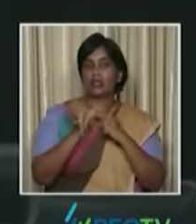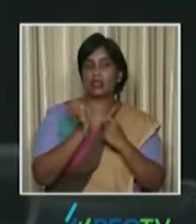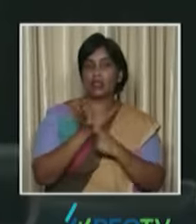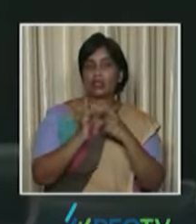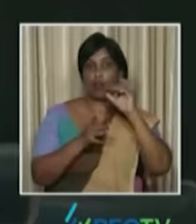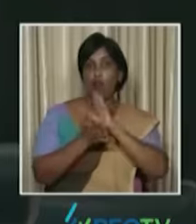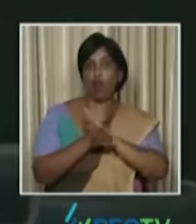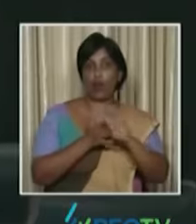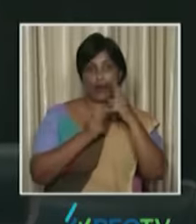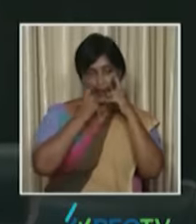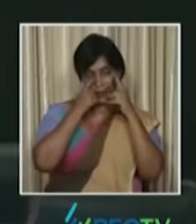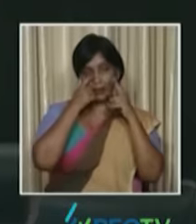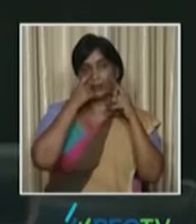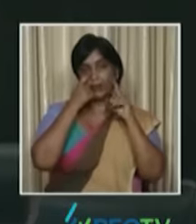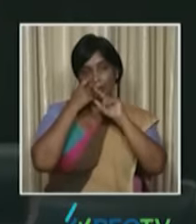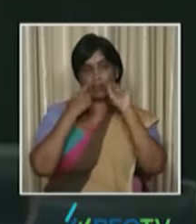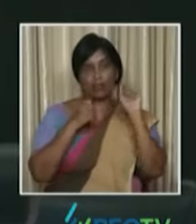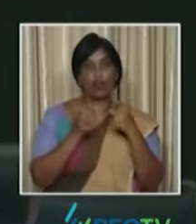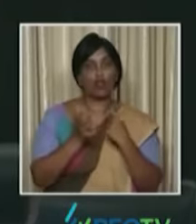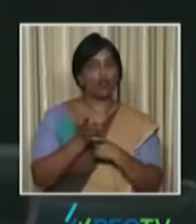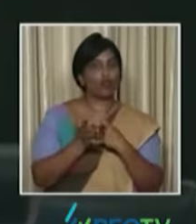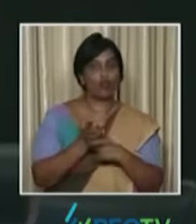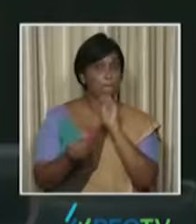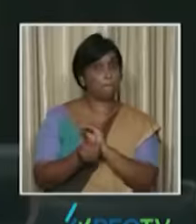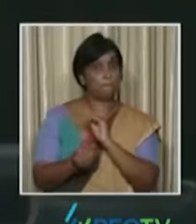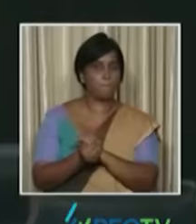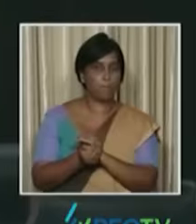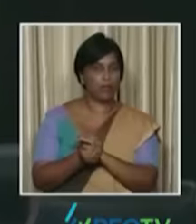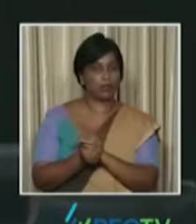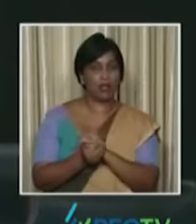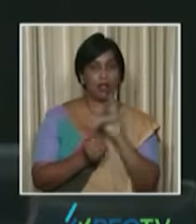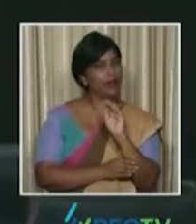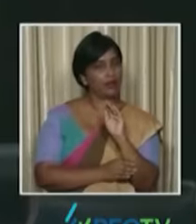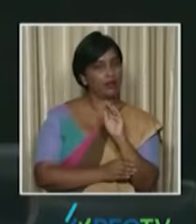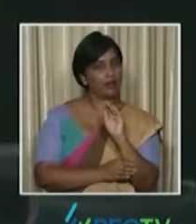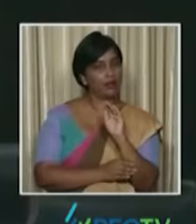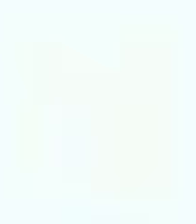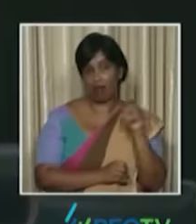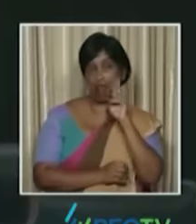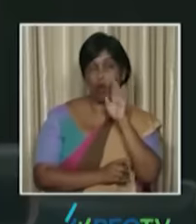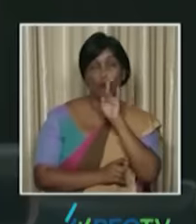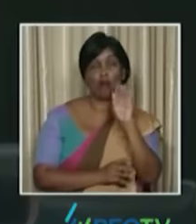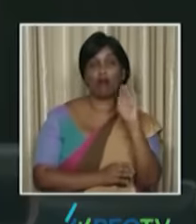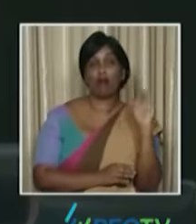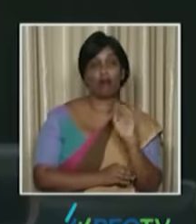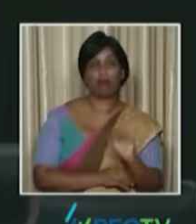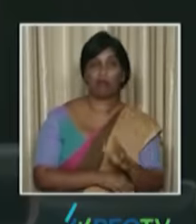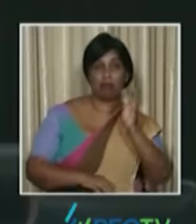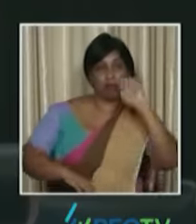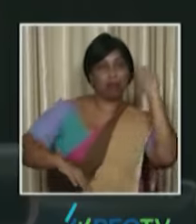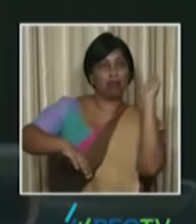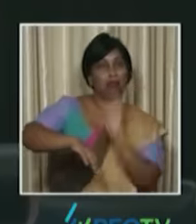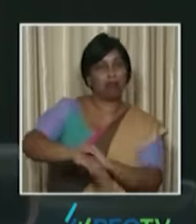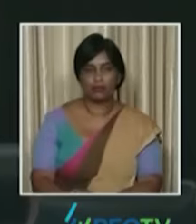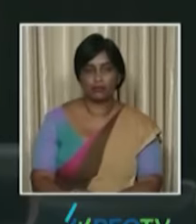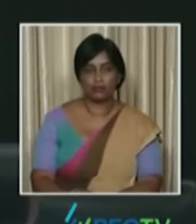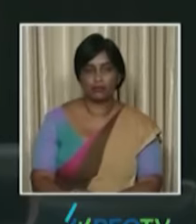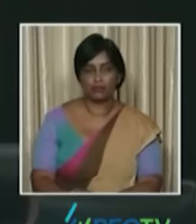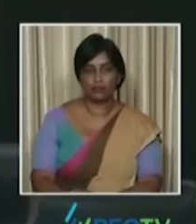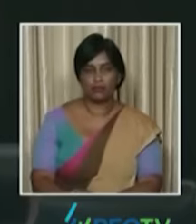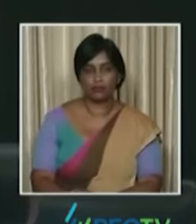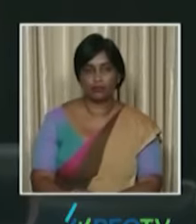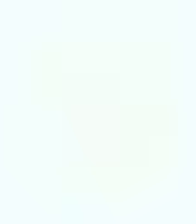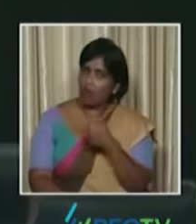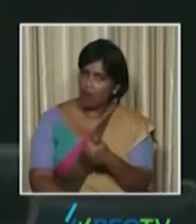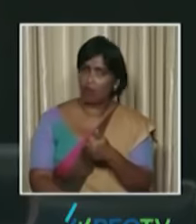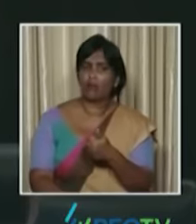සිනමන් ග්‍රෑන්ඩ් එකේ එතුමා කියලා තියෙනවා රොෂාන් අයියාට පරිස්සම් වෙන්න රනිල් කියන්නේ ණය ඔය ණය කොයි රොෂාන් අයියට දෂ්ට කරයිද දන්නේ ඉතින්